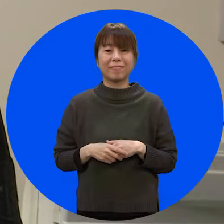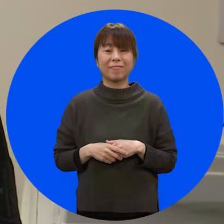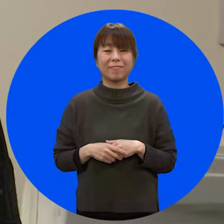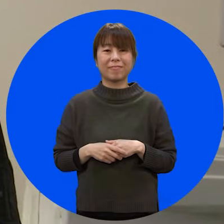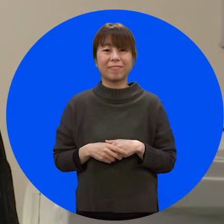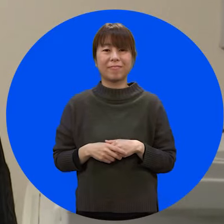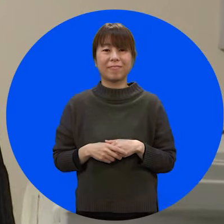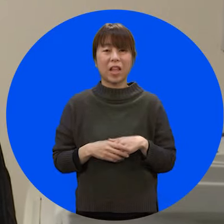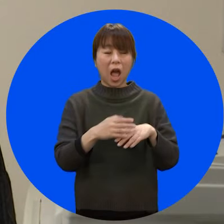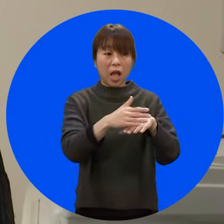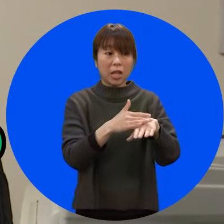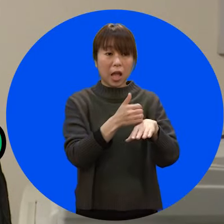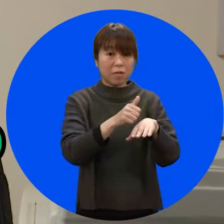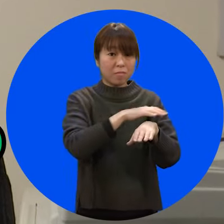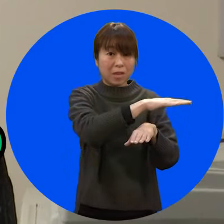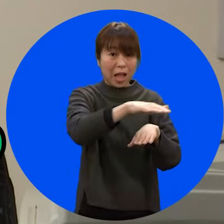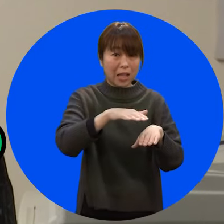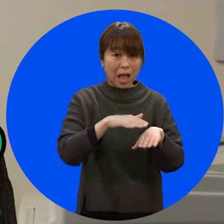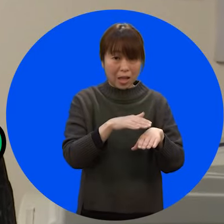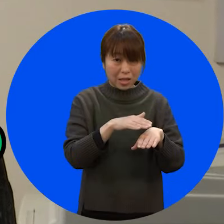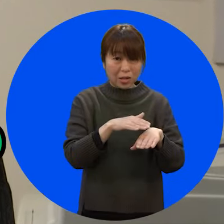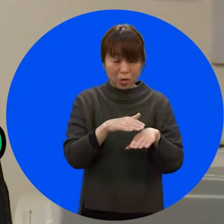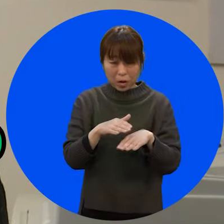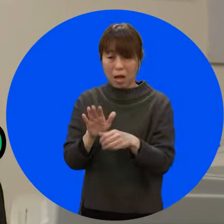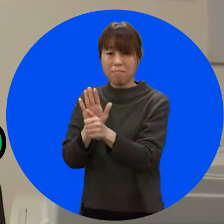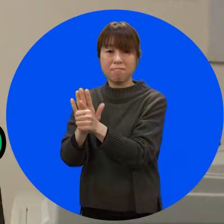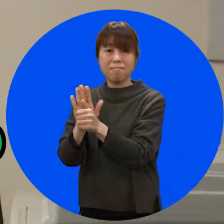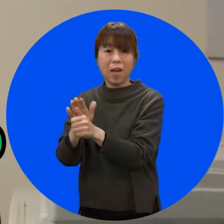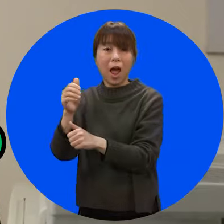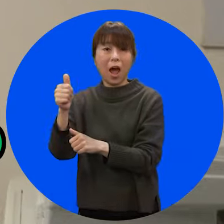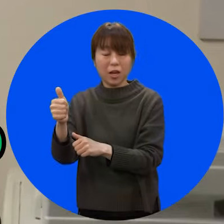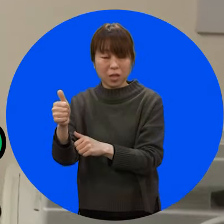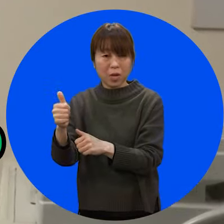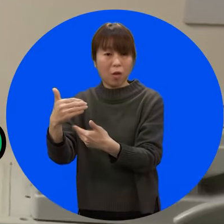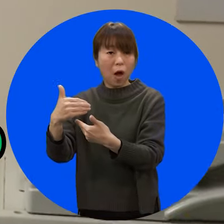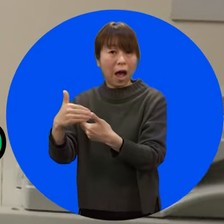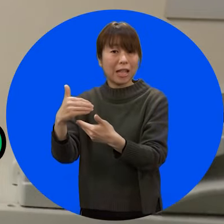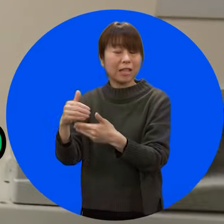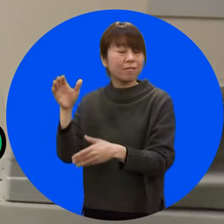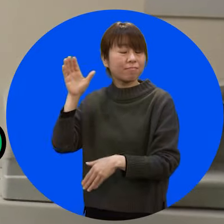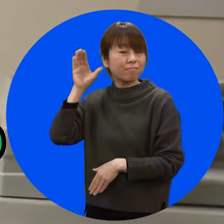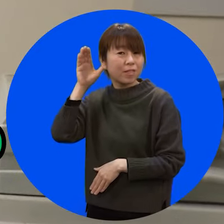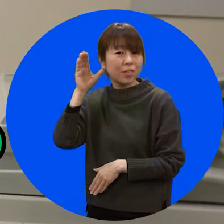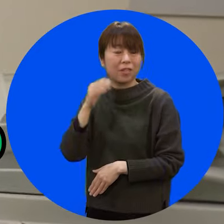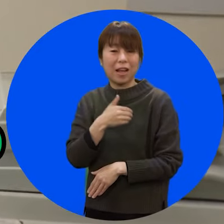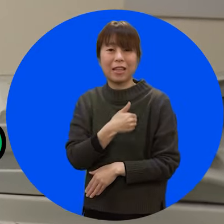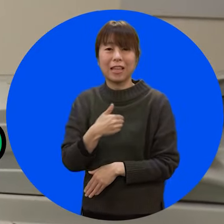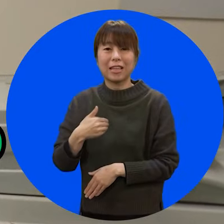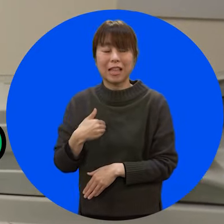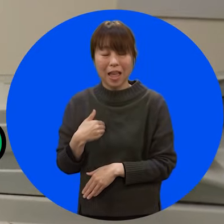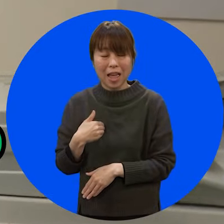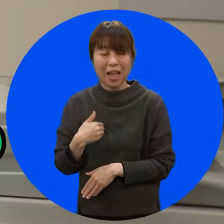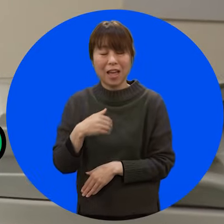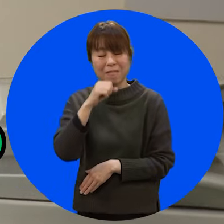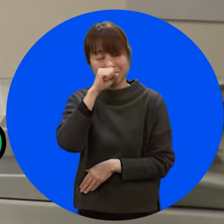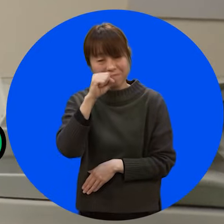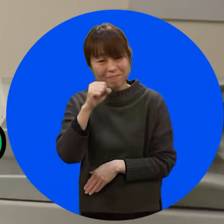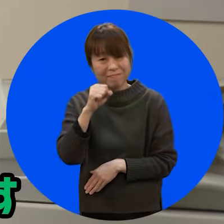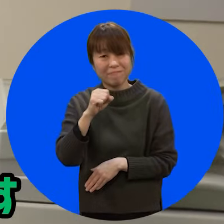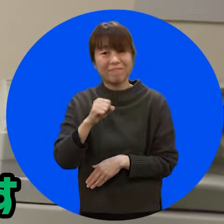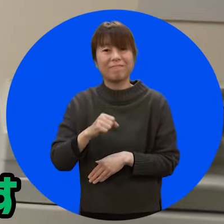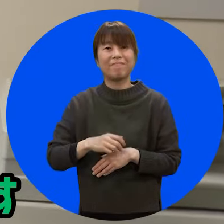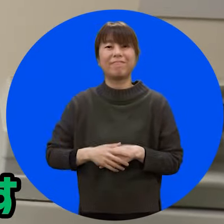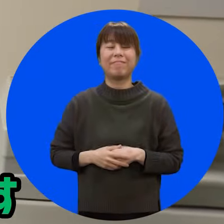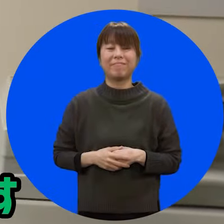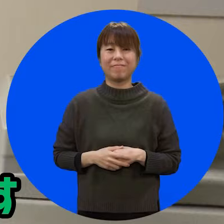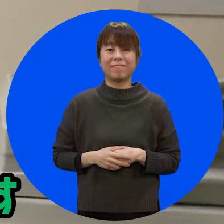思っています。 アスリートの方もそうですし、臼井さんのように裏方で支える方 の、まあ、実際のお声を聞かせていただくことは非